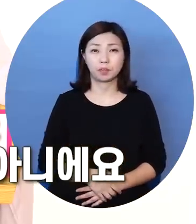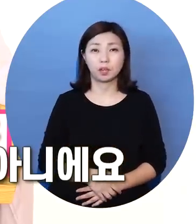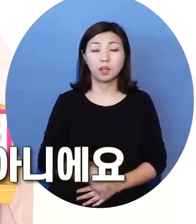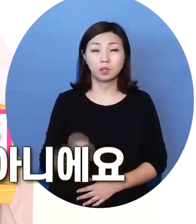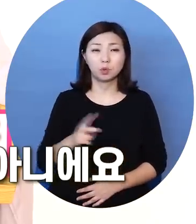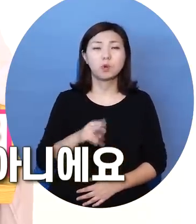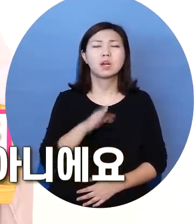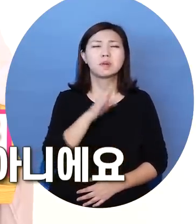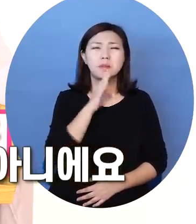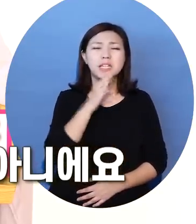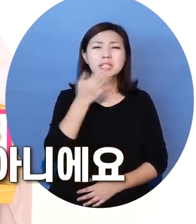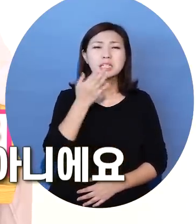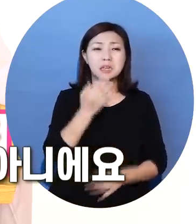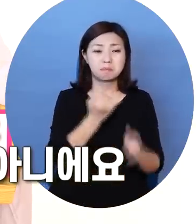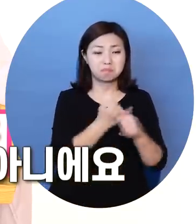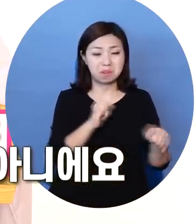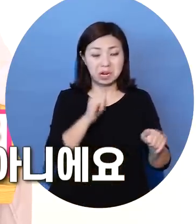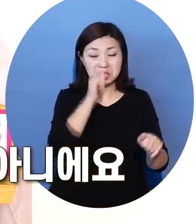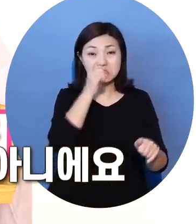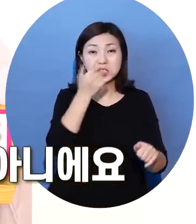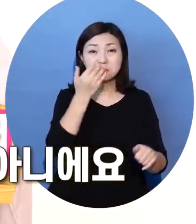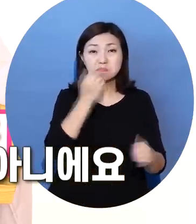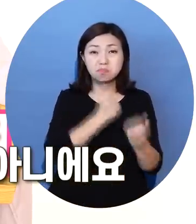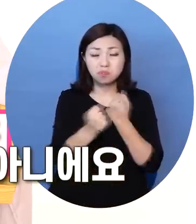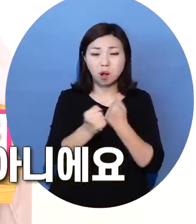이상 불행수가 아니에요.